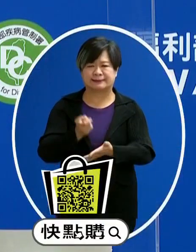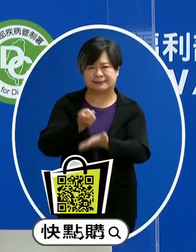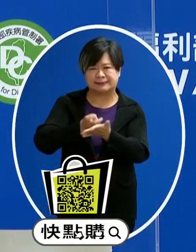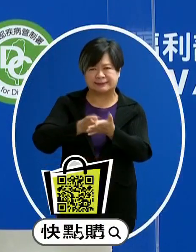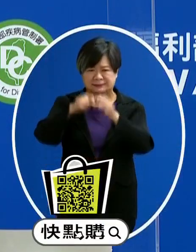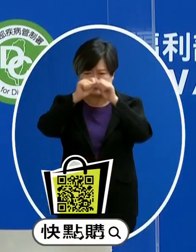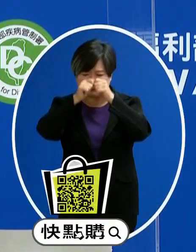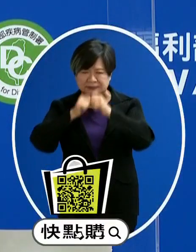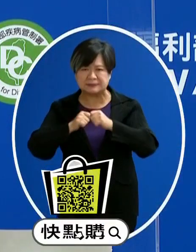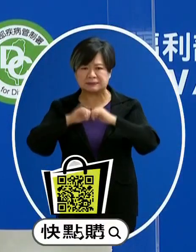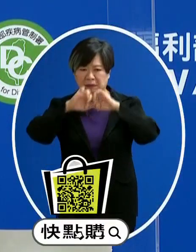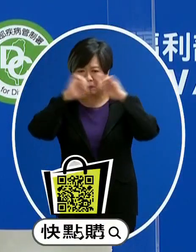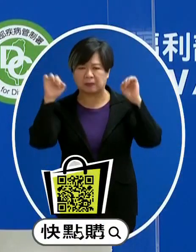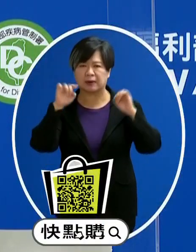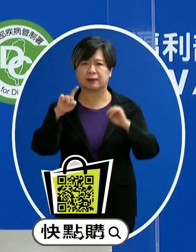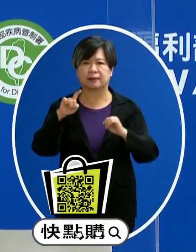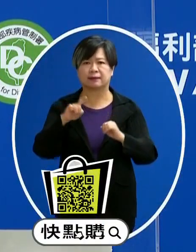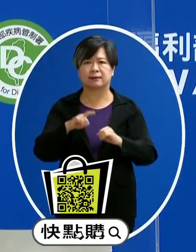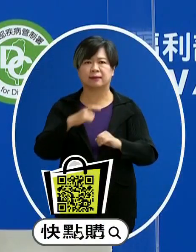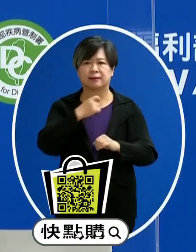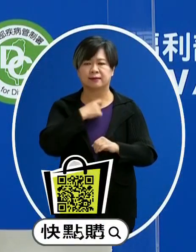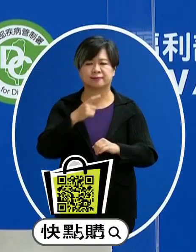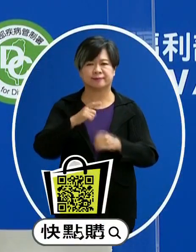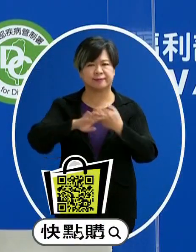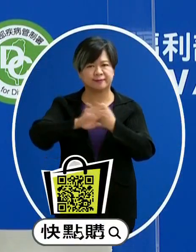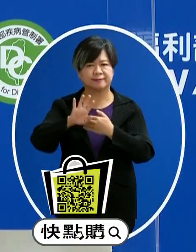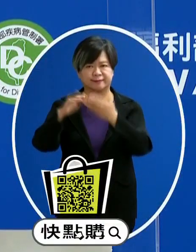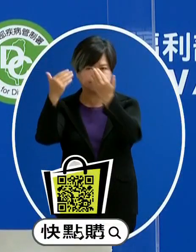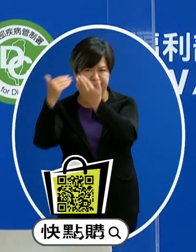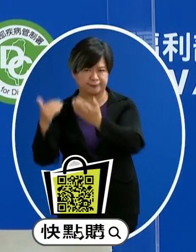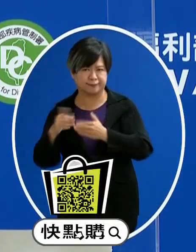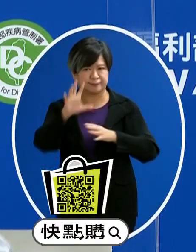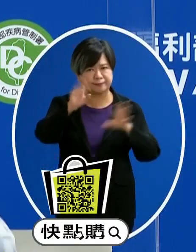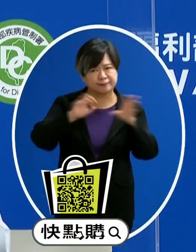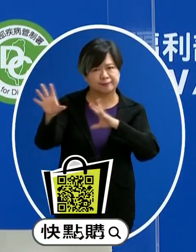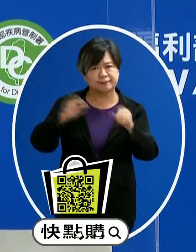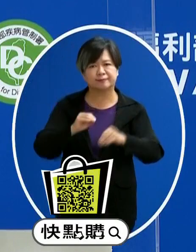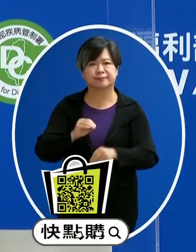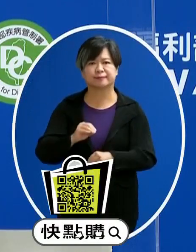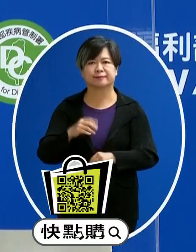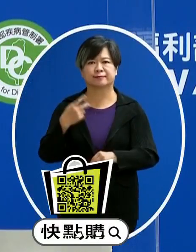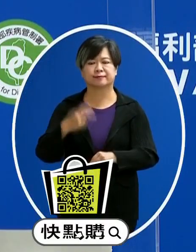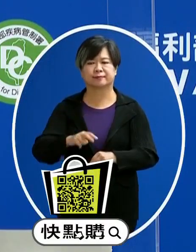够问出一些端倪，或者透过一些其他的资料才能够把